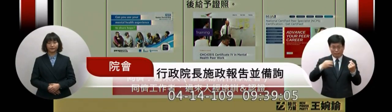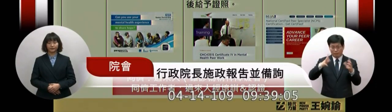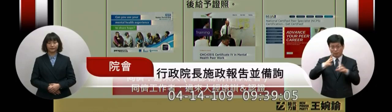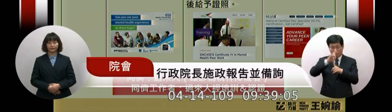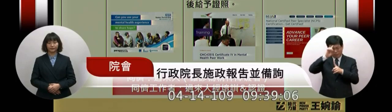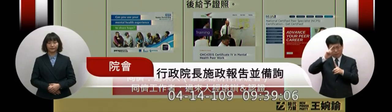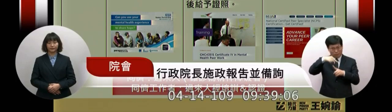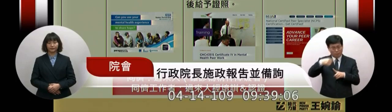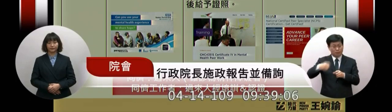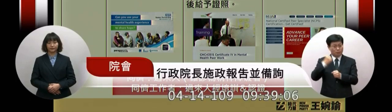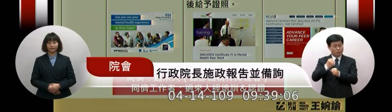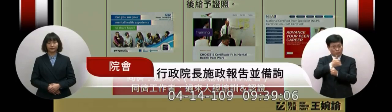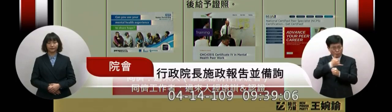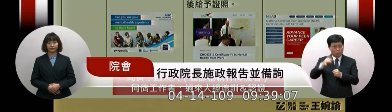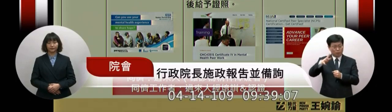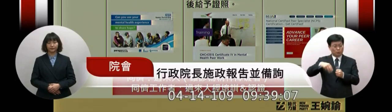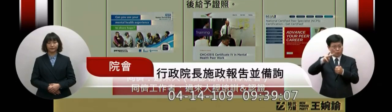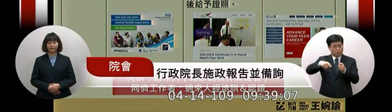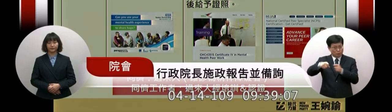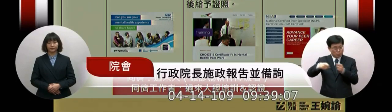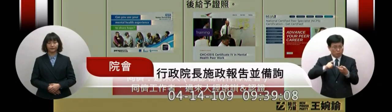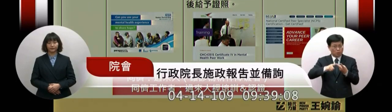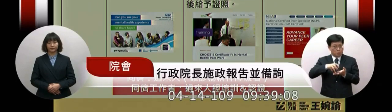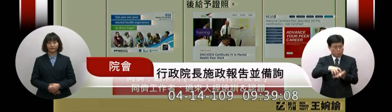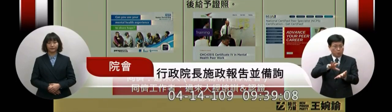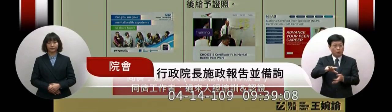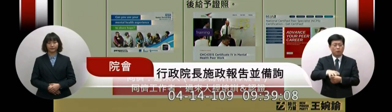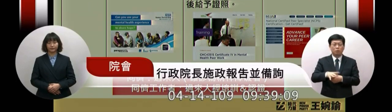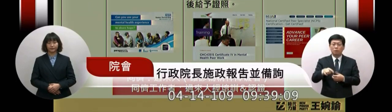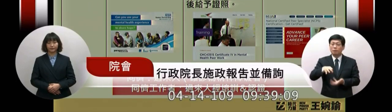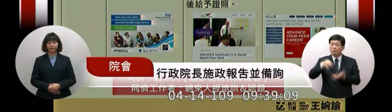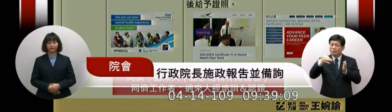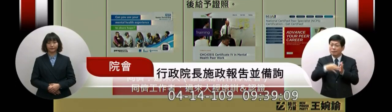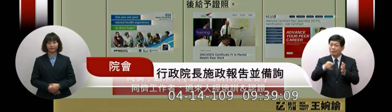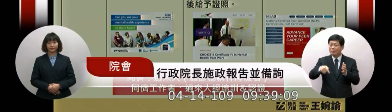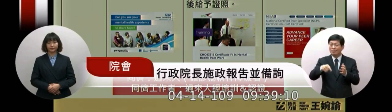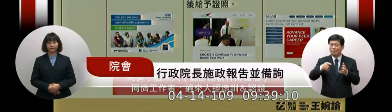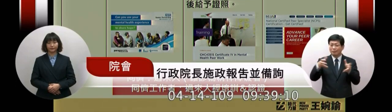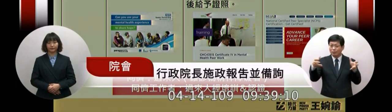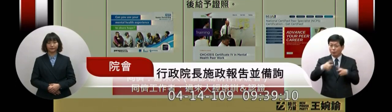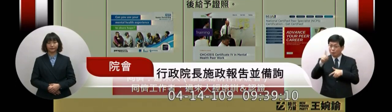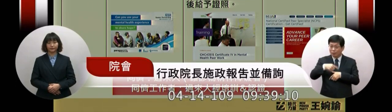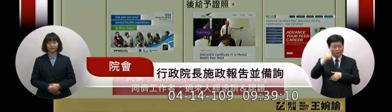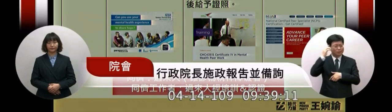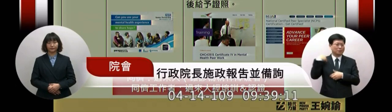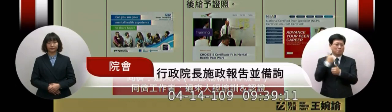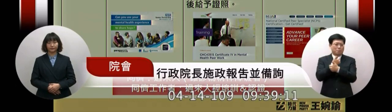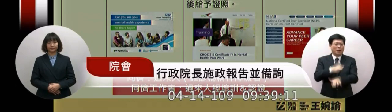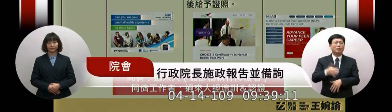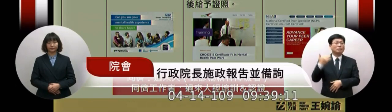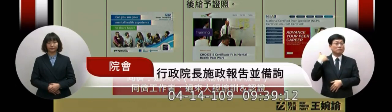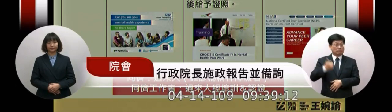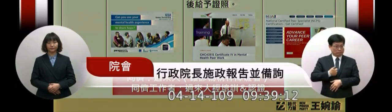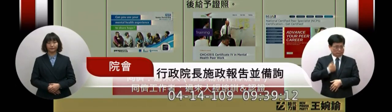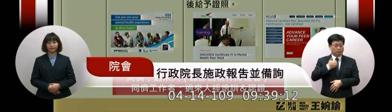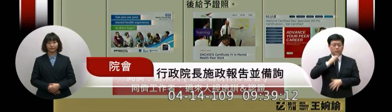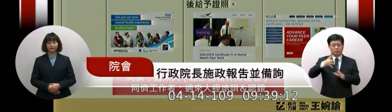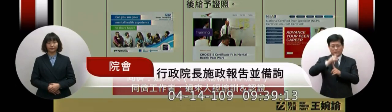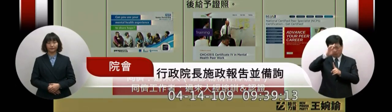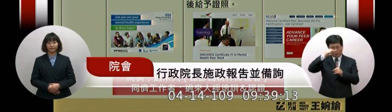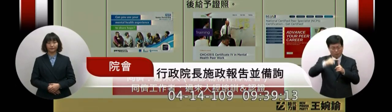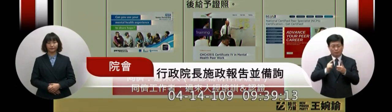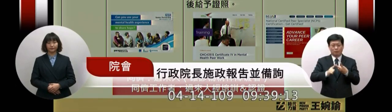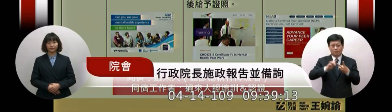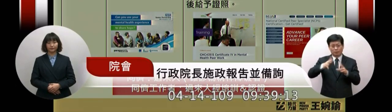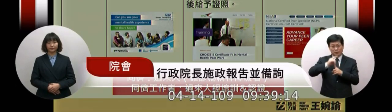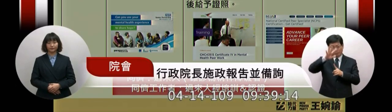其实有一个明确的训练计划以及认证机制。这边讲的同侪指的是过来人，意思是说曾经确诊为精神障